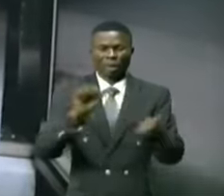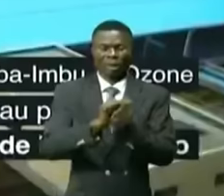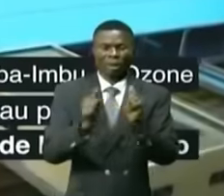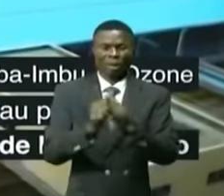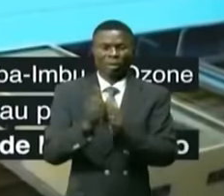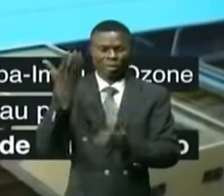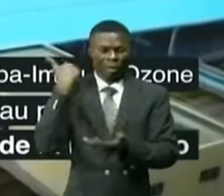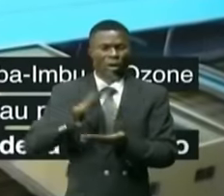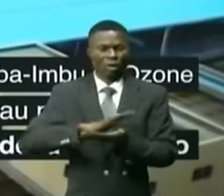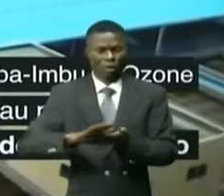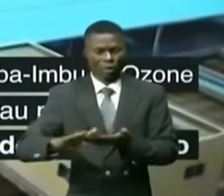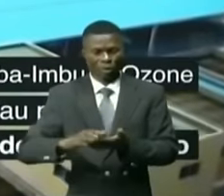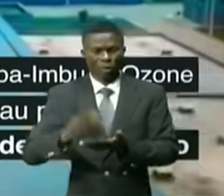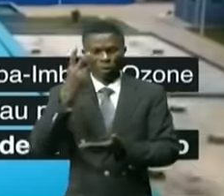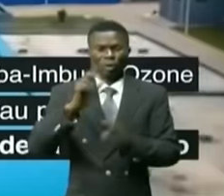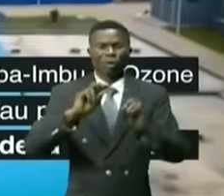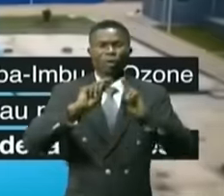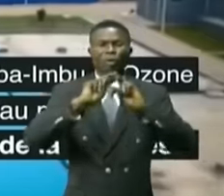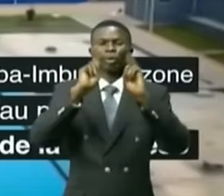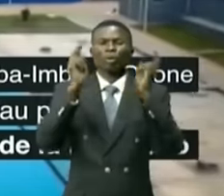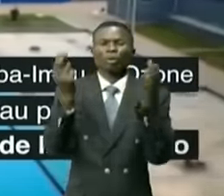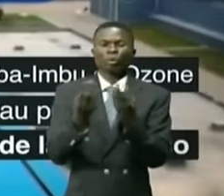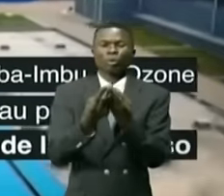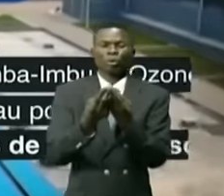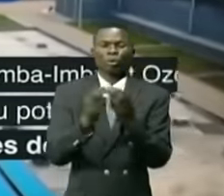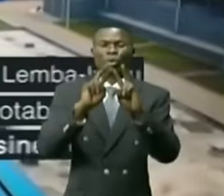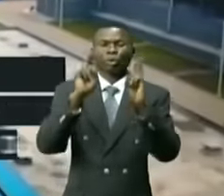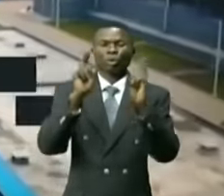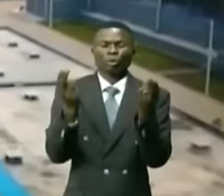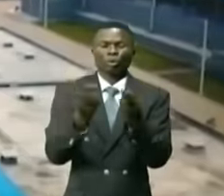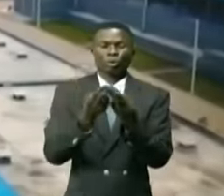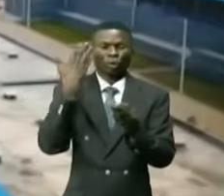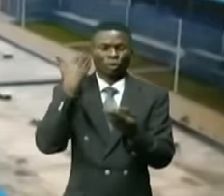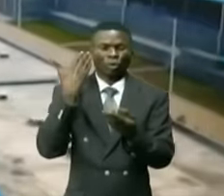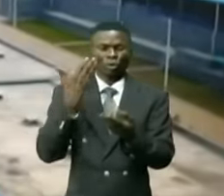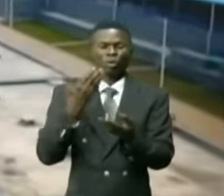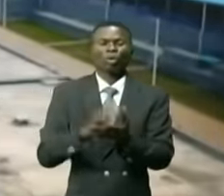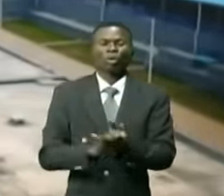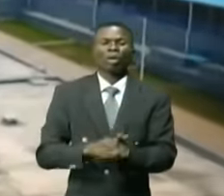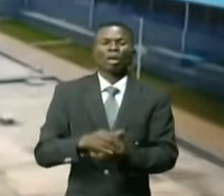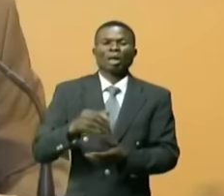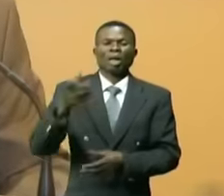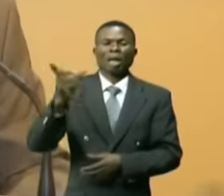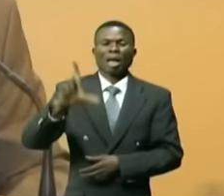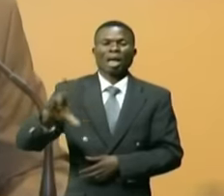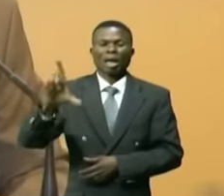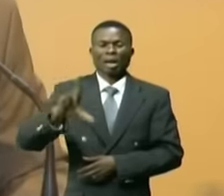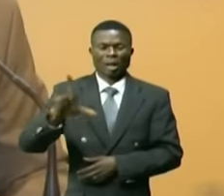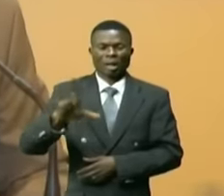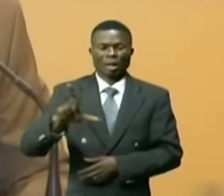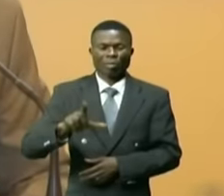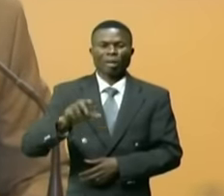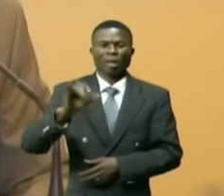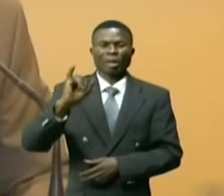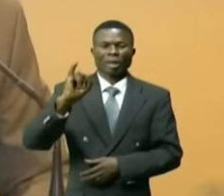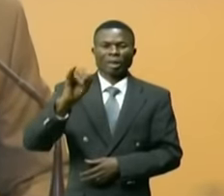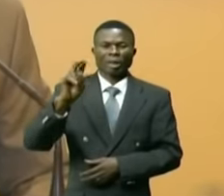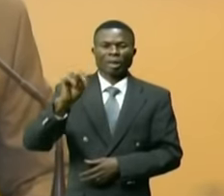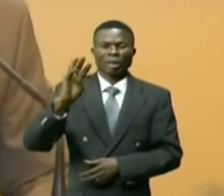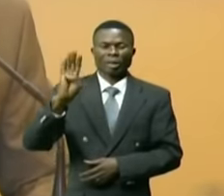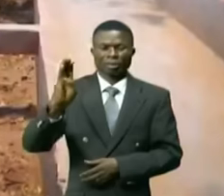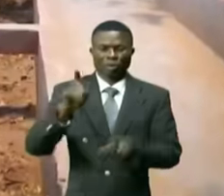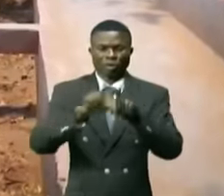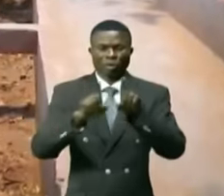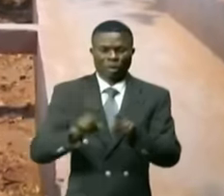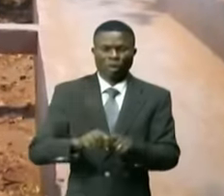en notable, des usines d'eau de la régie des eaux à Lemba et aux zones sont une réalité. Des routes ont été construites.